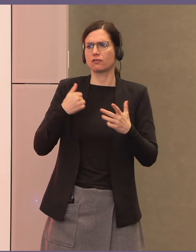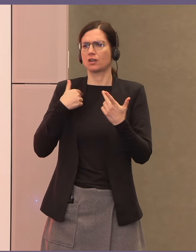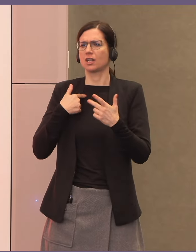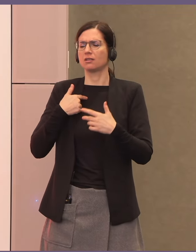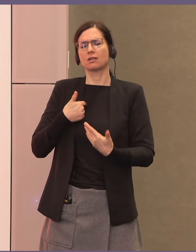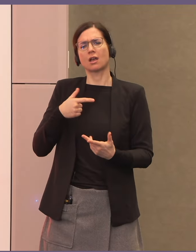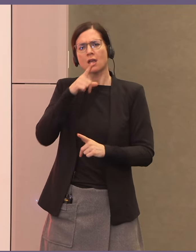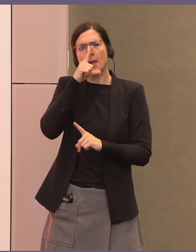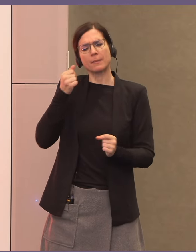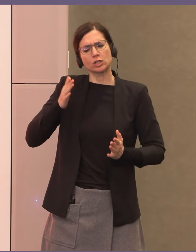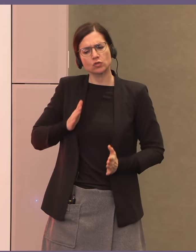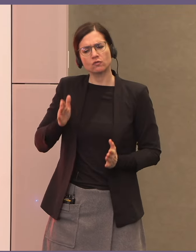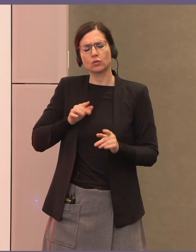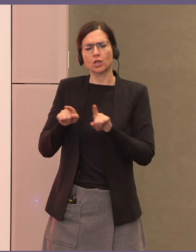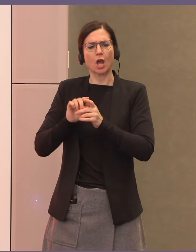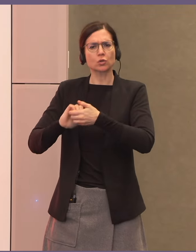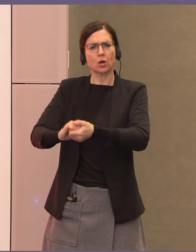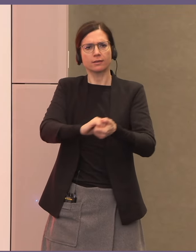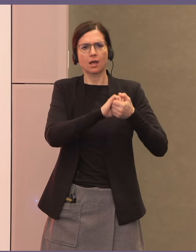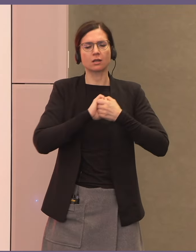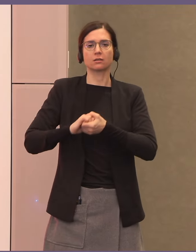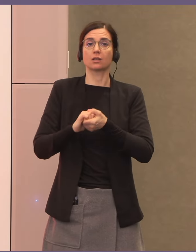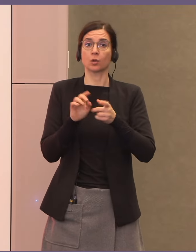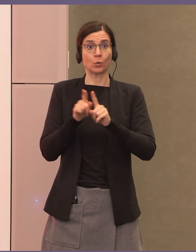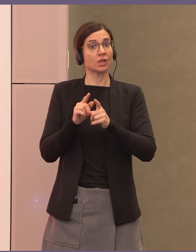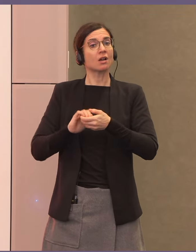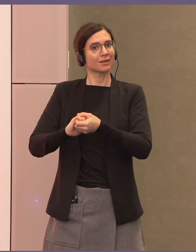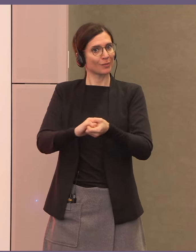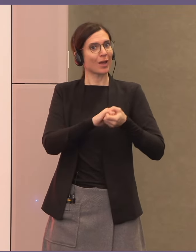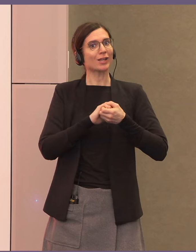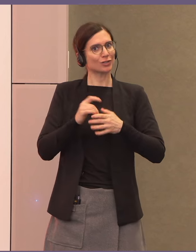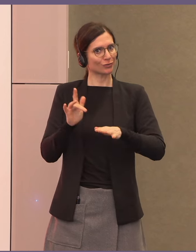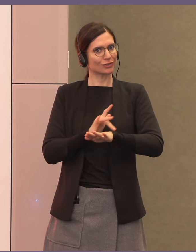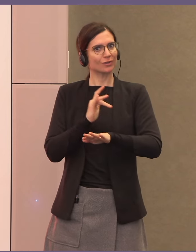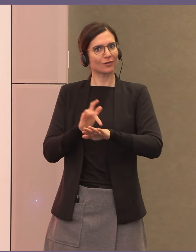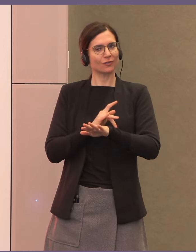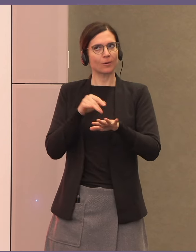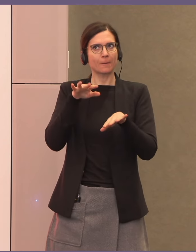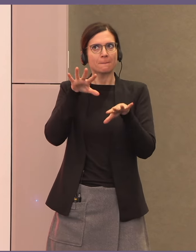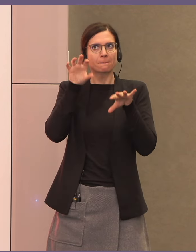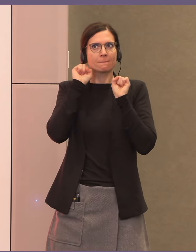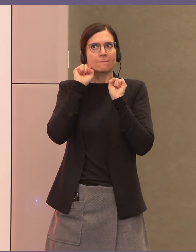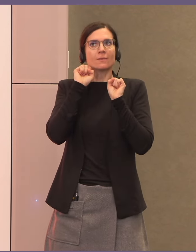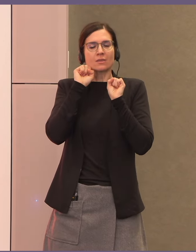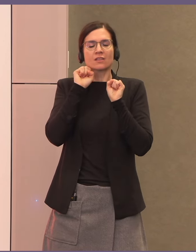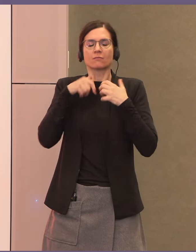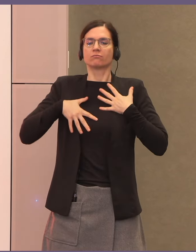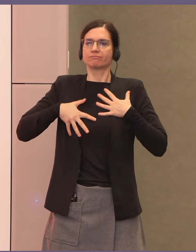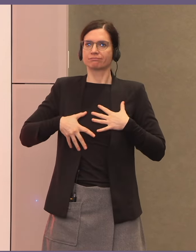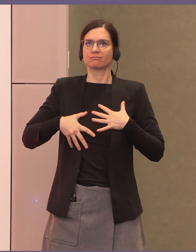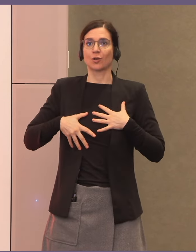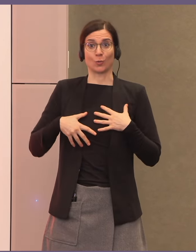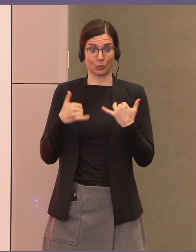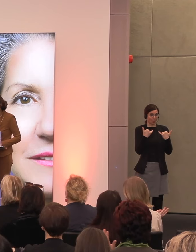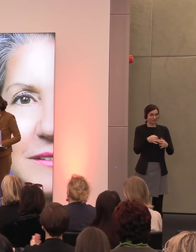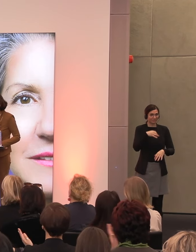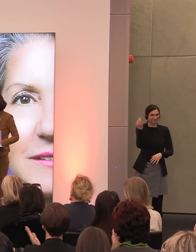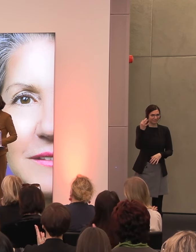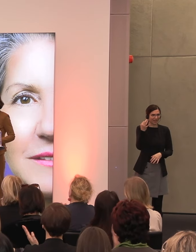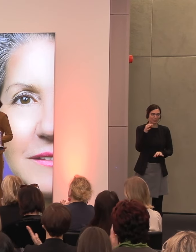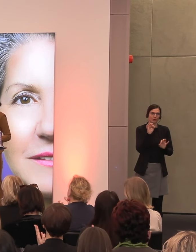Solidarität und auch einem Gemeinschaftsgefühl auch erkennen. Und ein Tag wie dieser kann da einen guten Beitrag leisten.